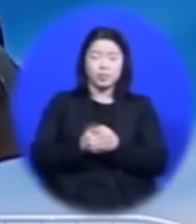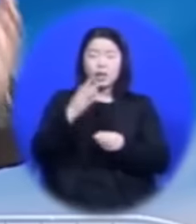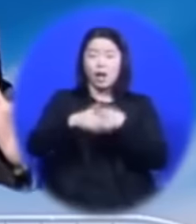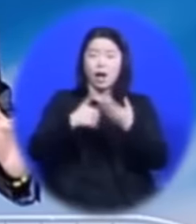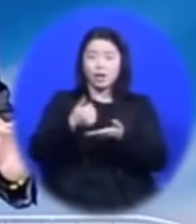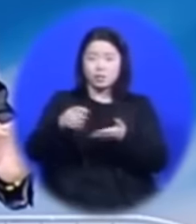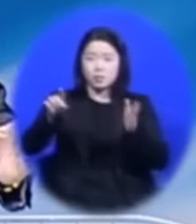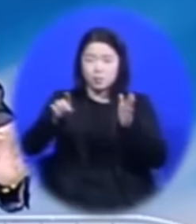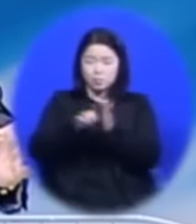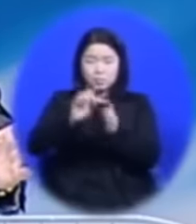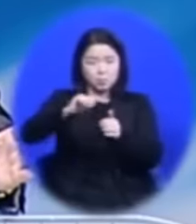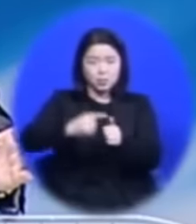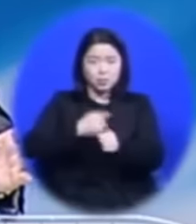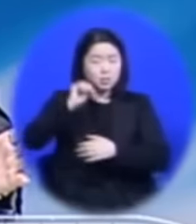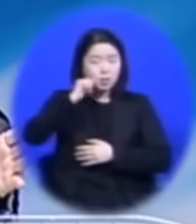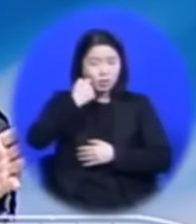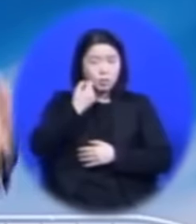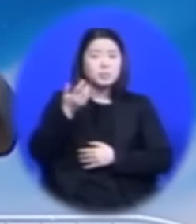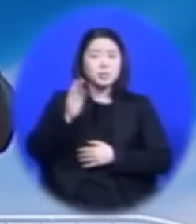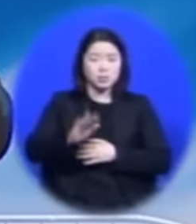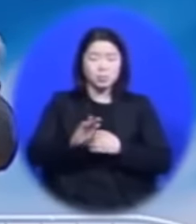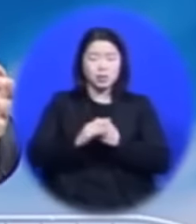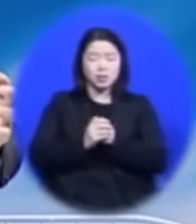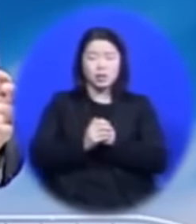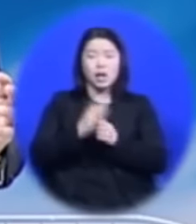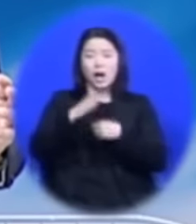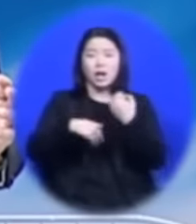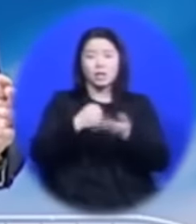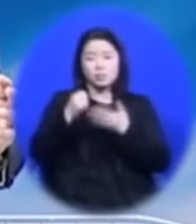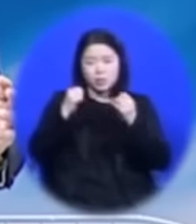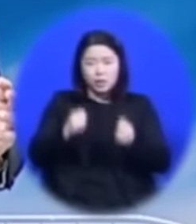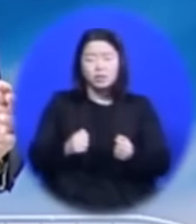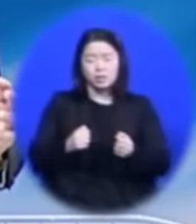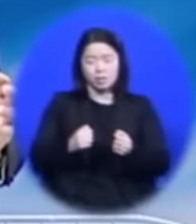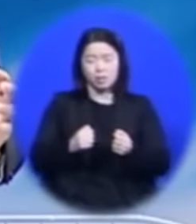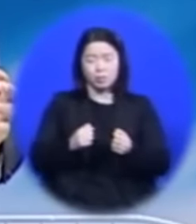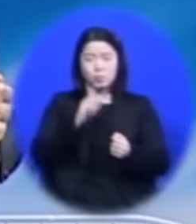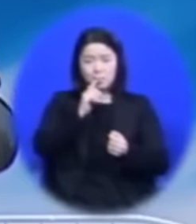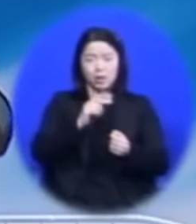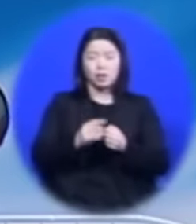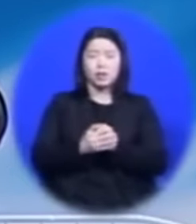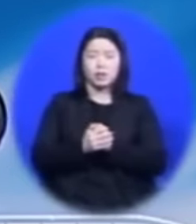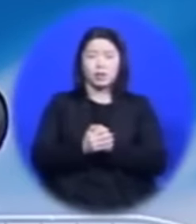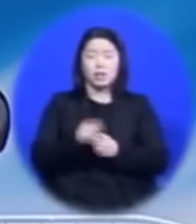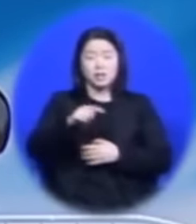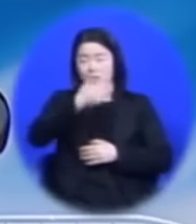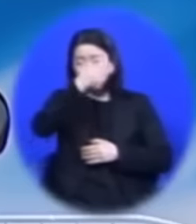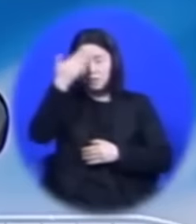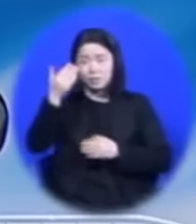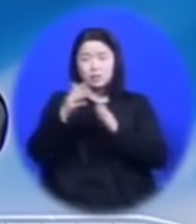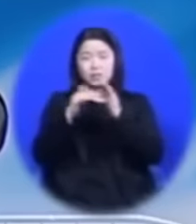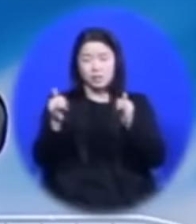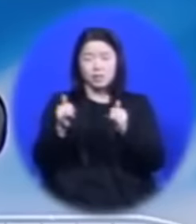하나님은 믿어지지 않는데 하나님이 계시대요. 그 청소년들은